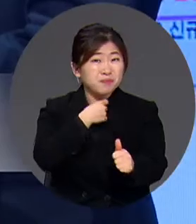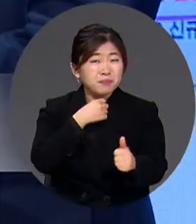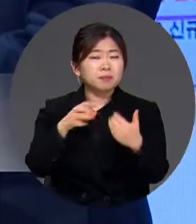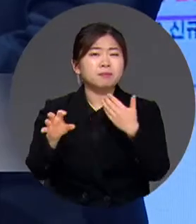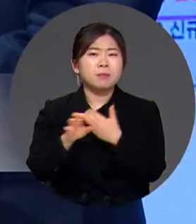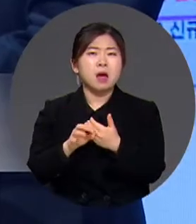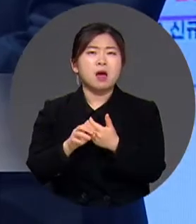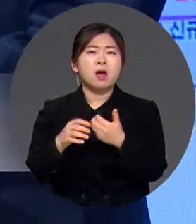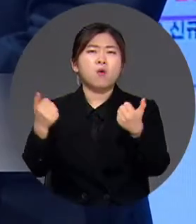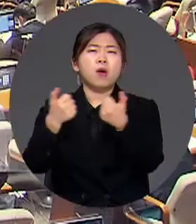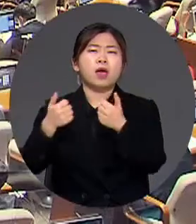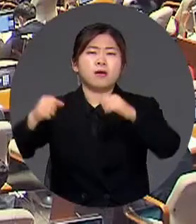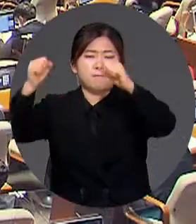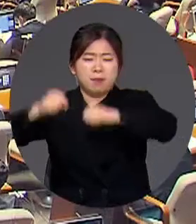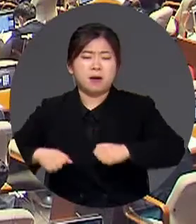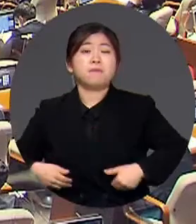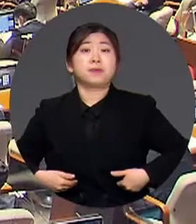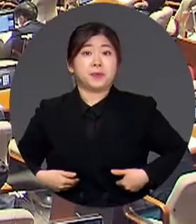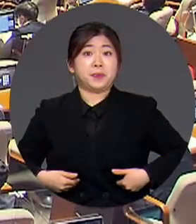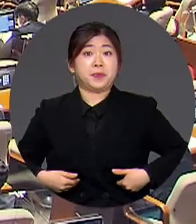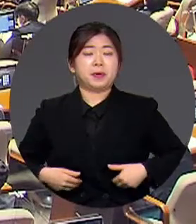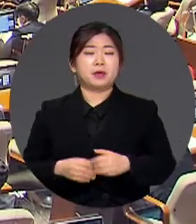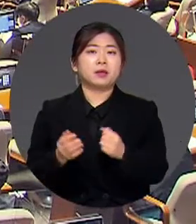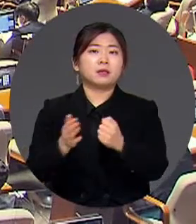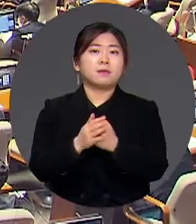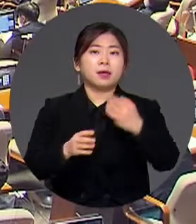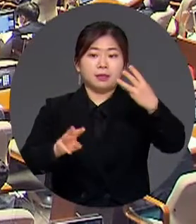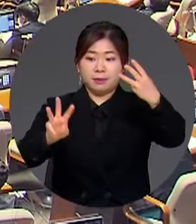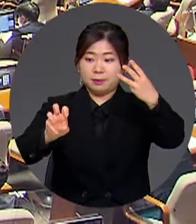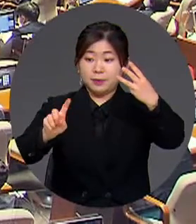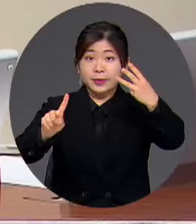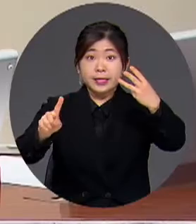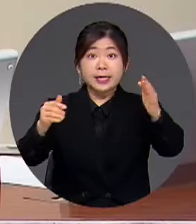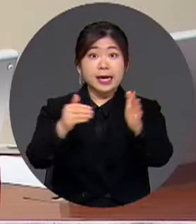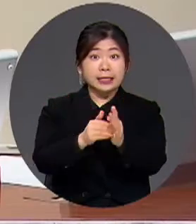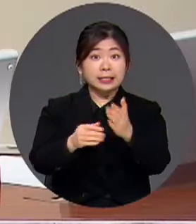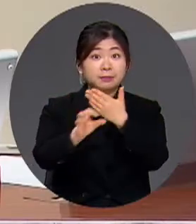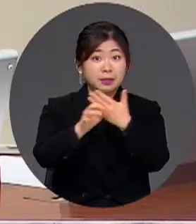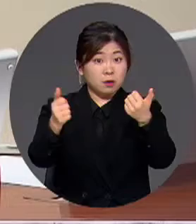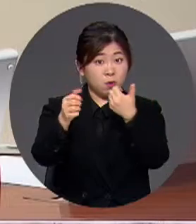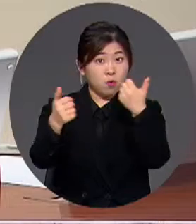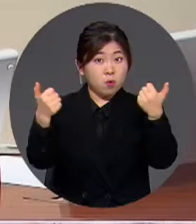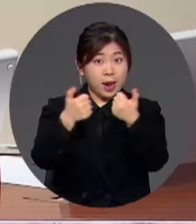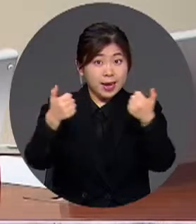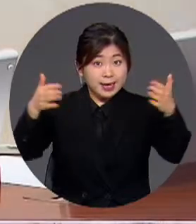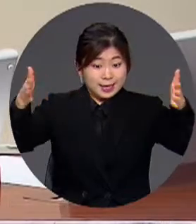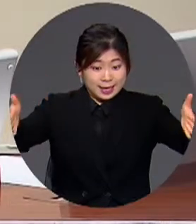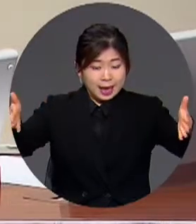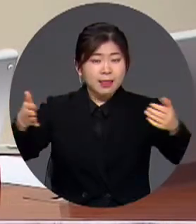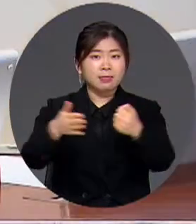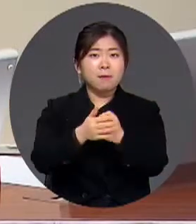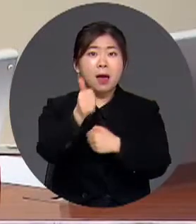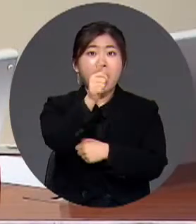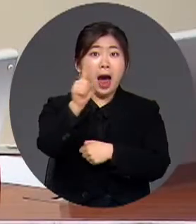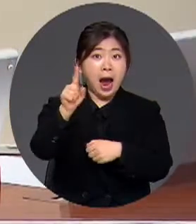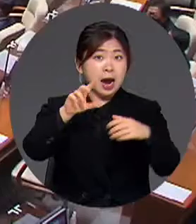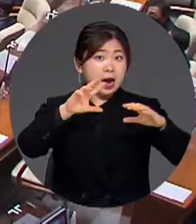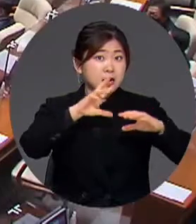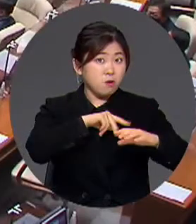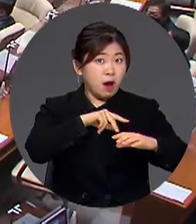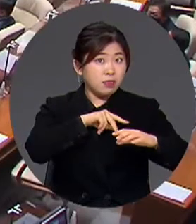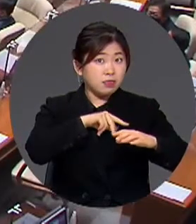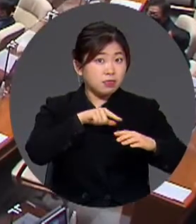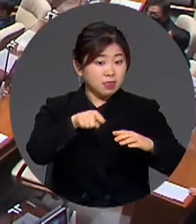구금되지 않습니다 이달 31일까지 임시회가 이어지는 상황 때문에 하이원에 대한 영장 심사가